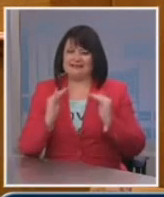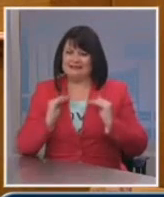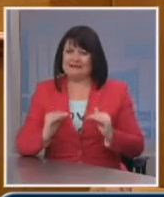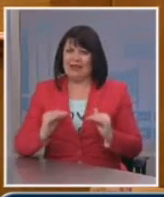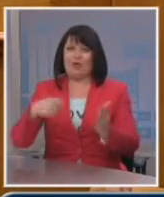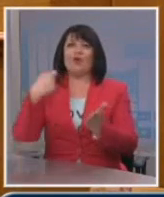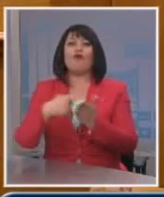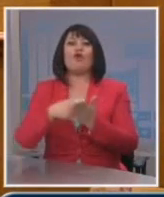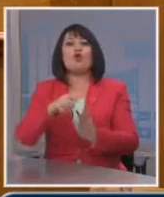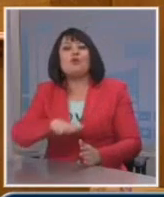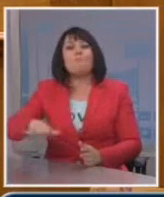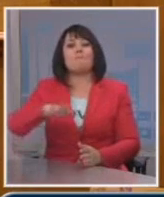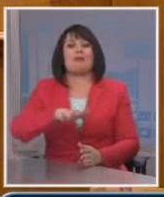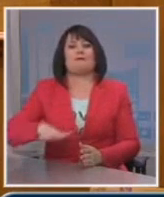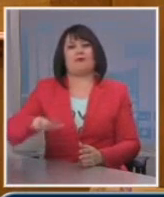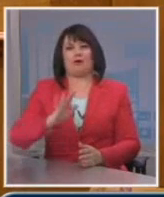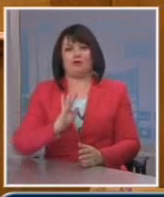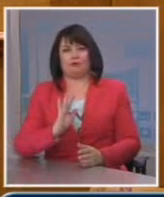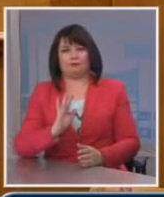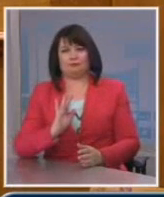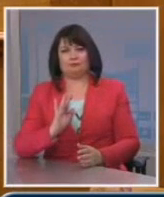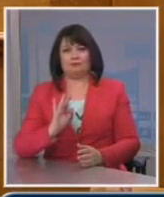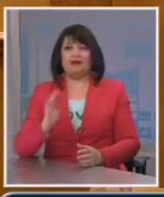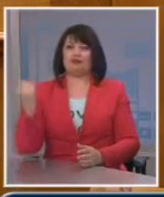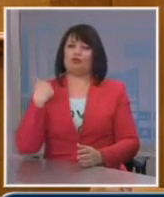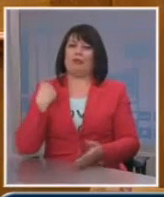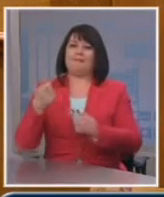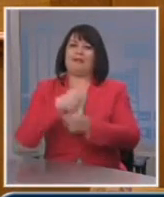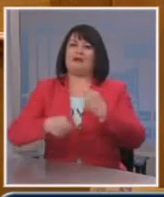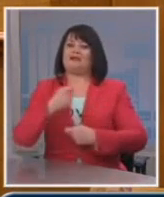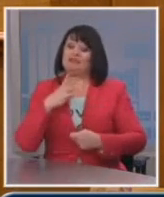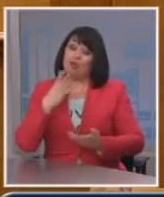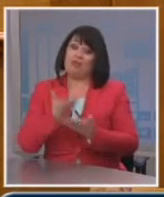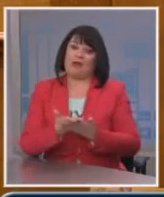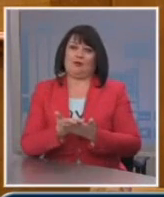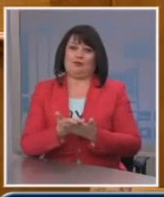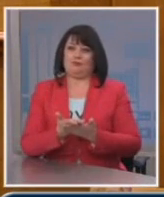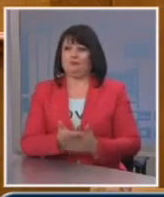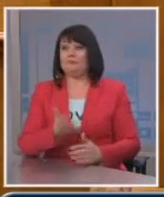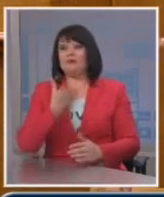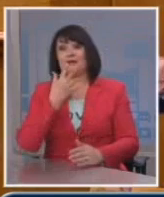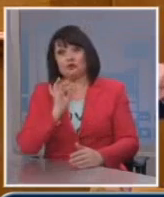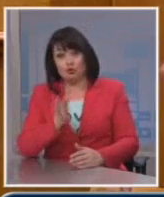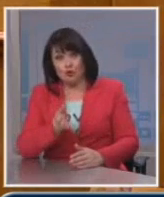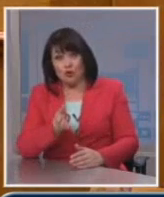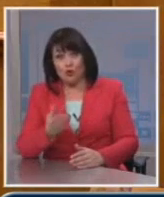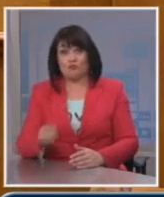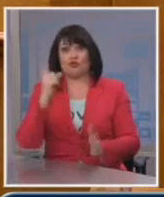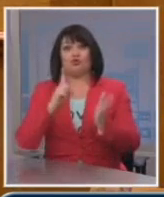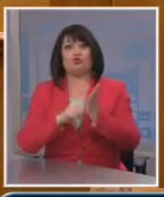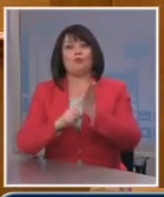φορολογικό περιβάλλον. Και αυτό ζητάνε και οι επιχειρήσεις. Για τον λόγο αυτό, με το νέο